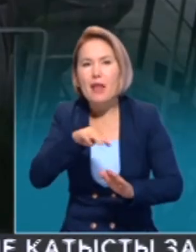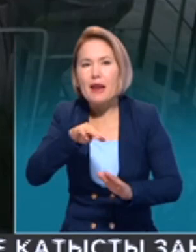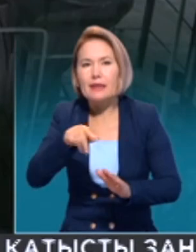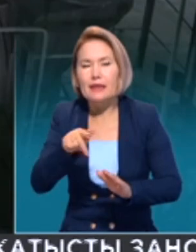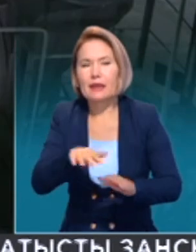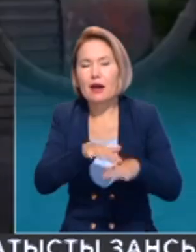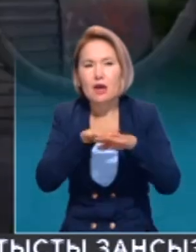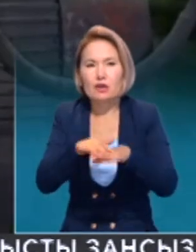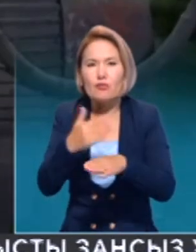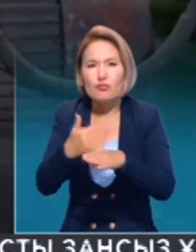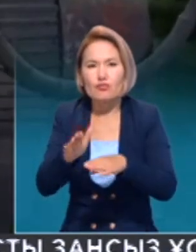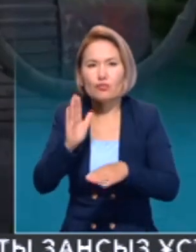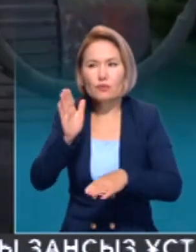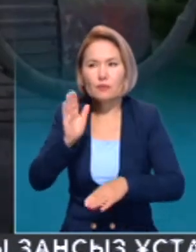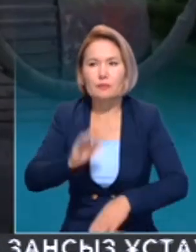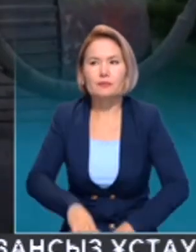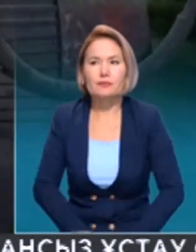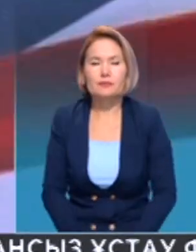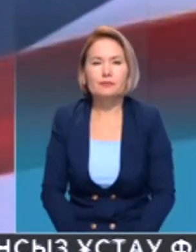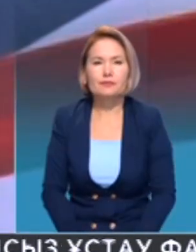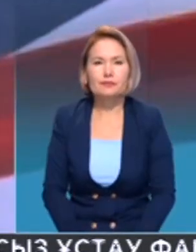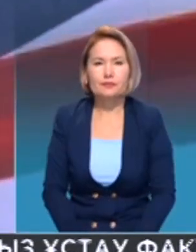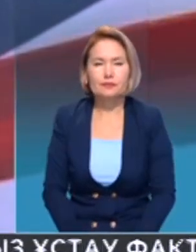теңге қарастырып отыр.